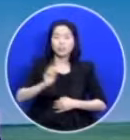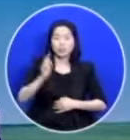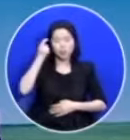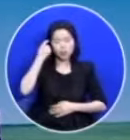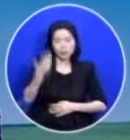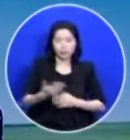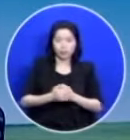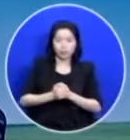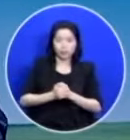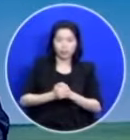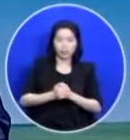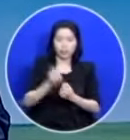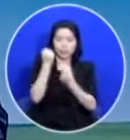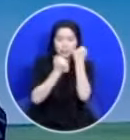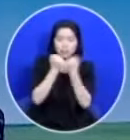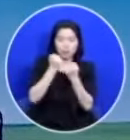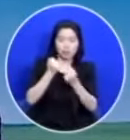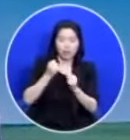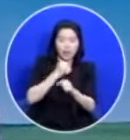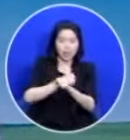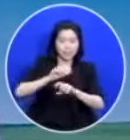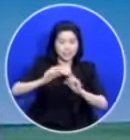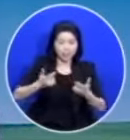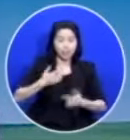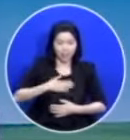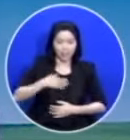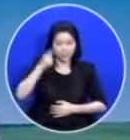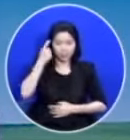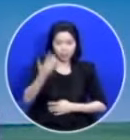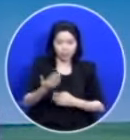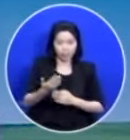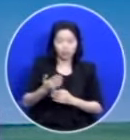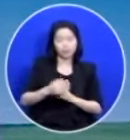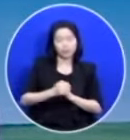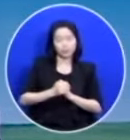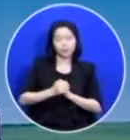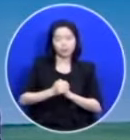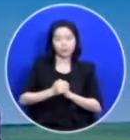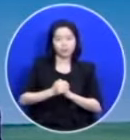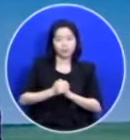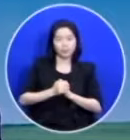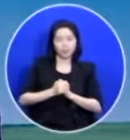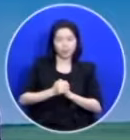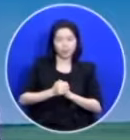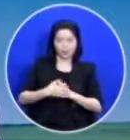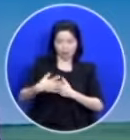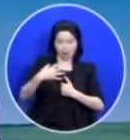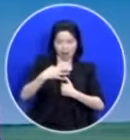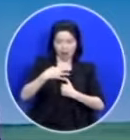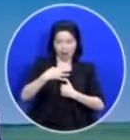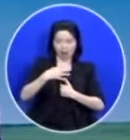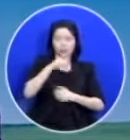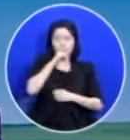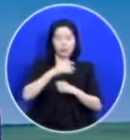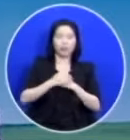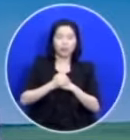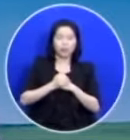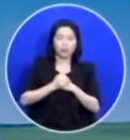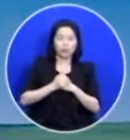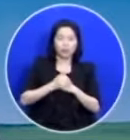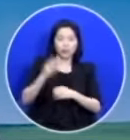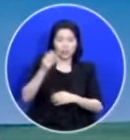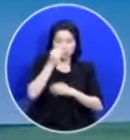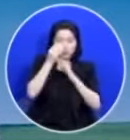뭘까요 설명 안 해도 알겠죠 그죠 압박감으로 와요 그